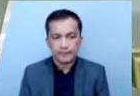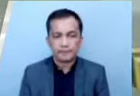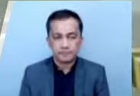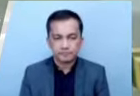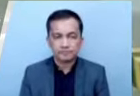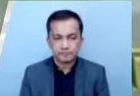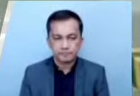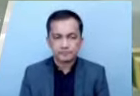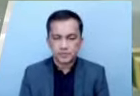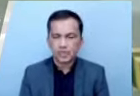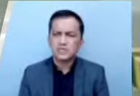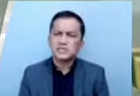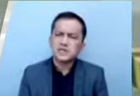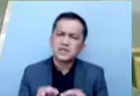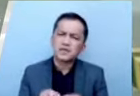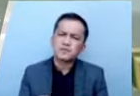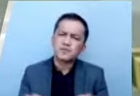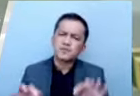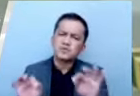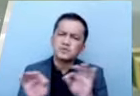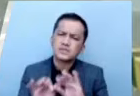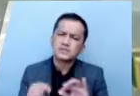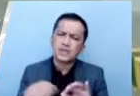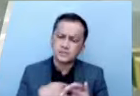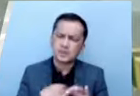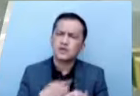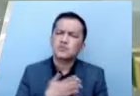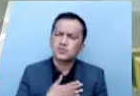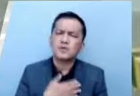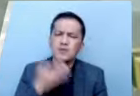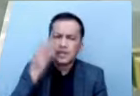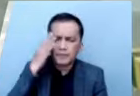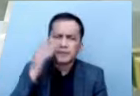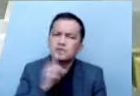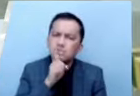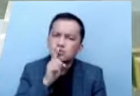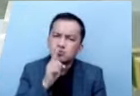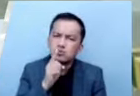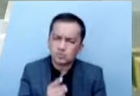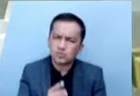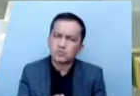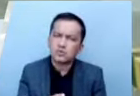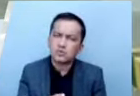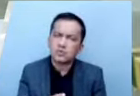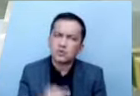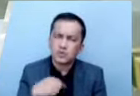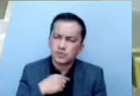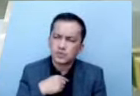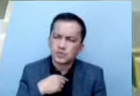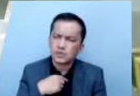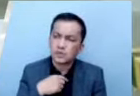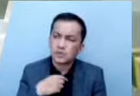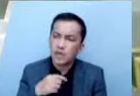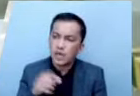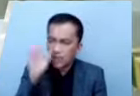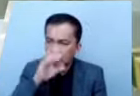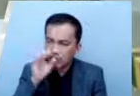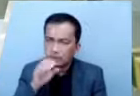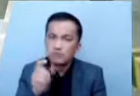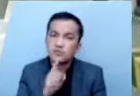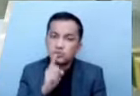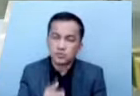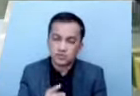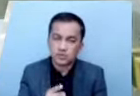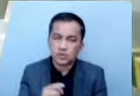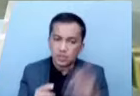Napakahalaga sa amin dahil gusto namin malaman ang katotohanan. We're only after the truth. Para malaman ng